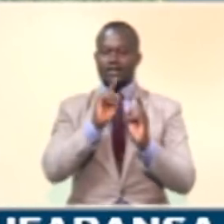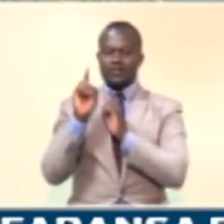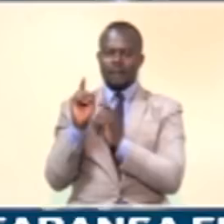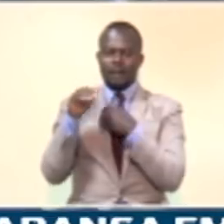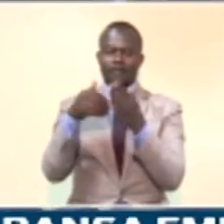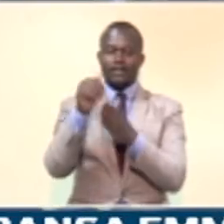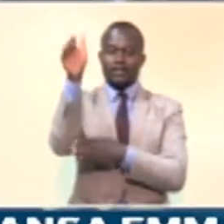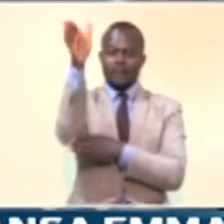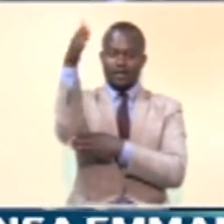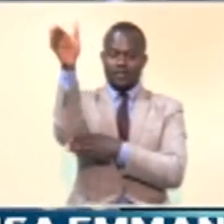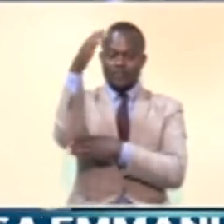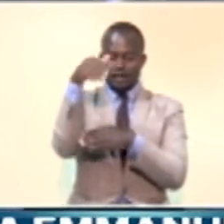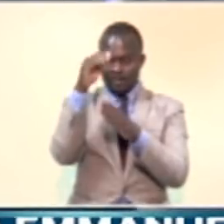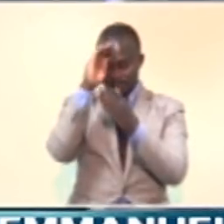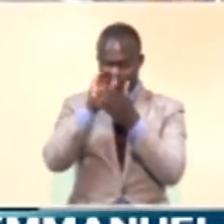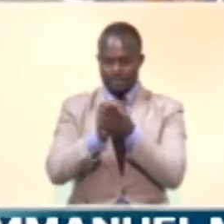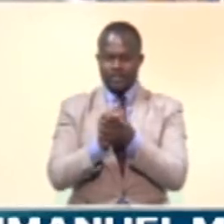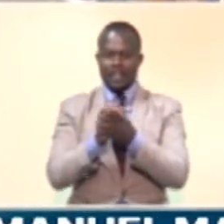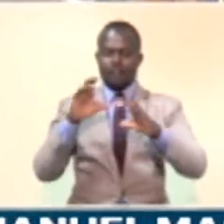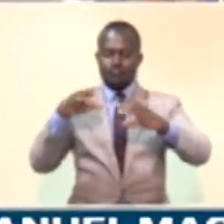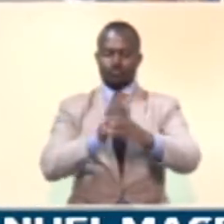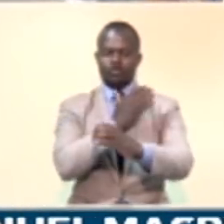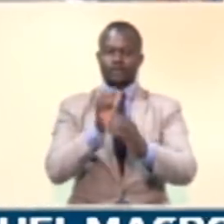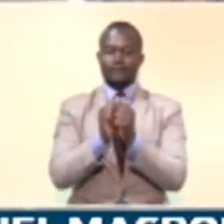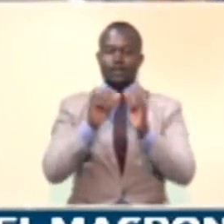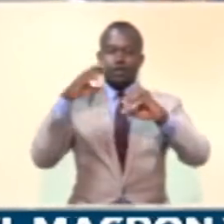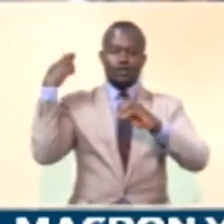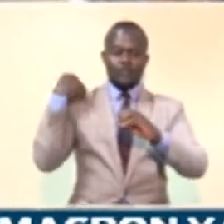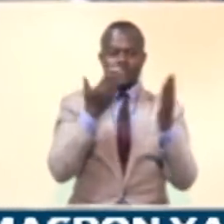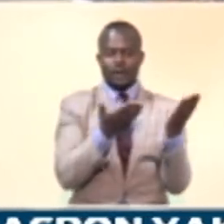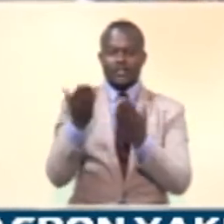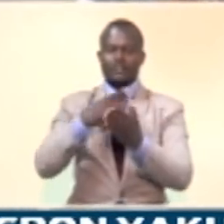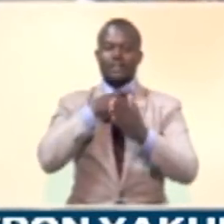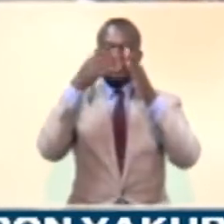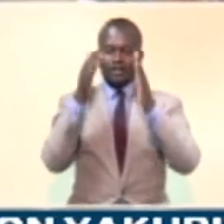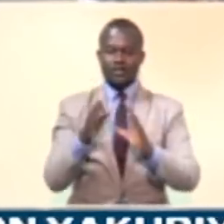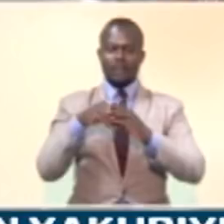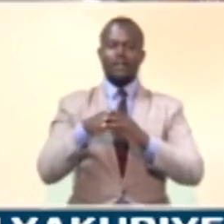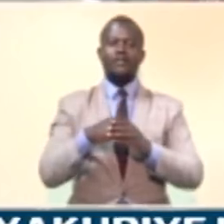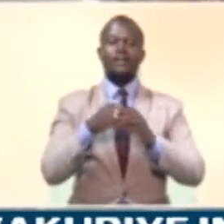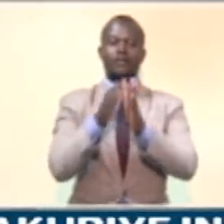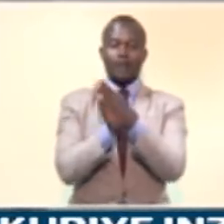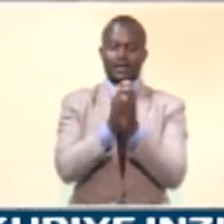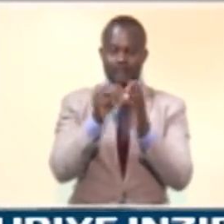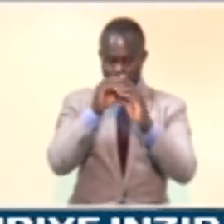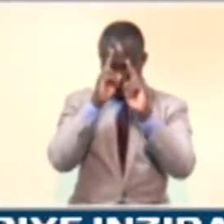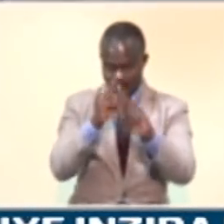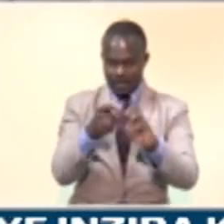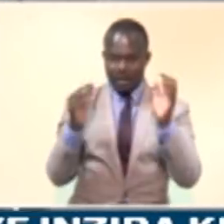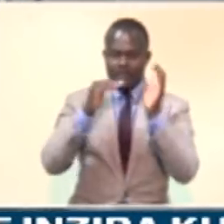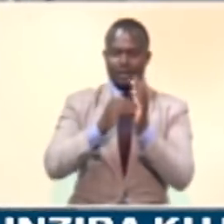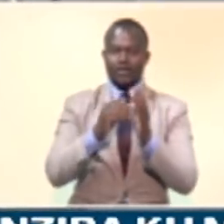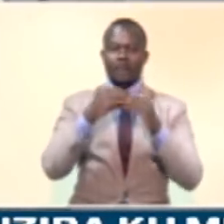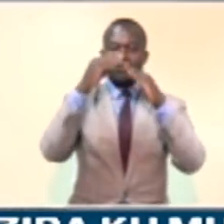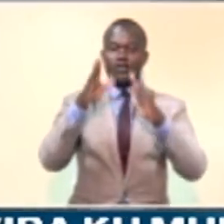de drapeau et de la compagnie musique. Umutwe ubishinzwe mu ngabo z'igihugu wakiriye umushyitsi uri mu zinduko rw'amateka mu cyubahiro, kandi abari